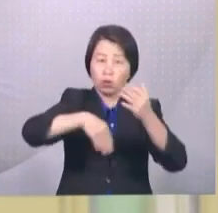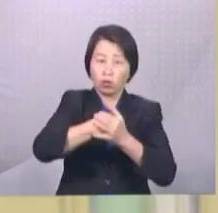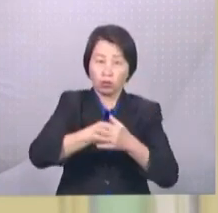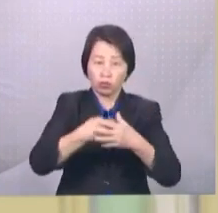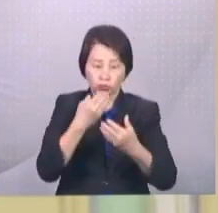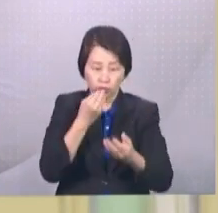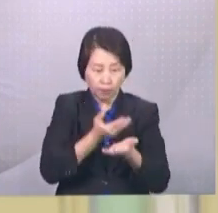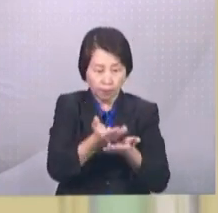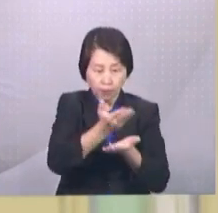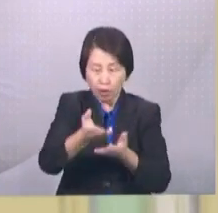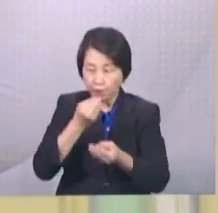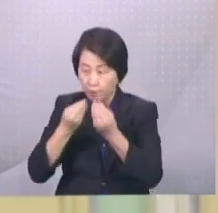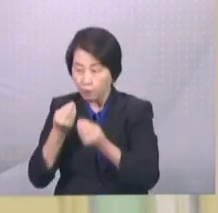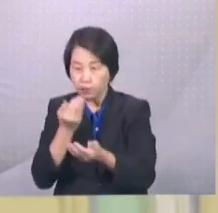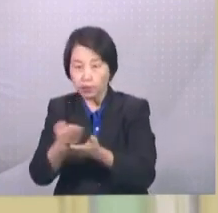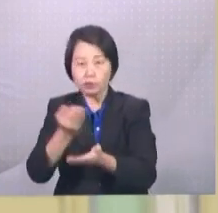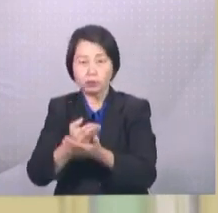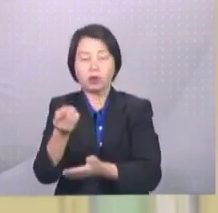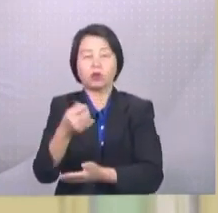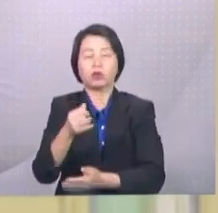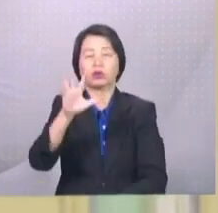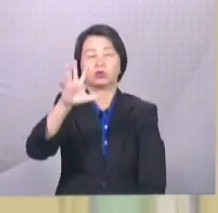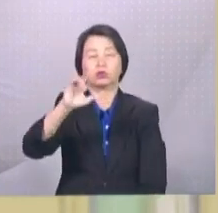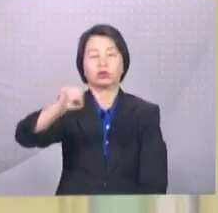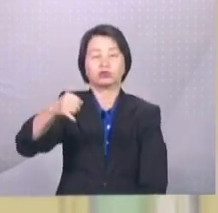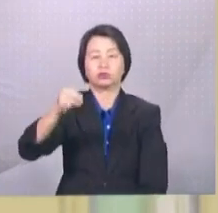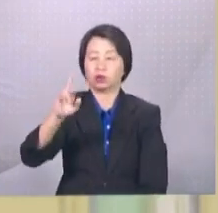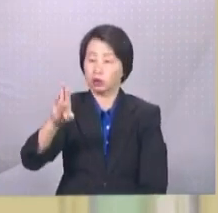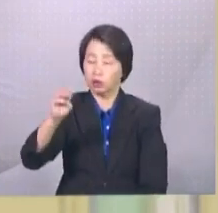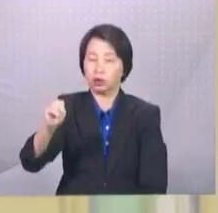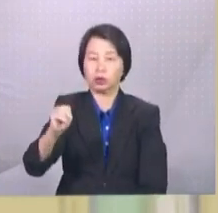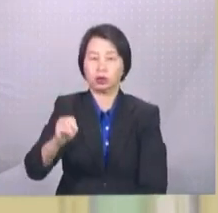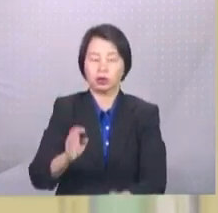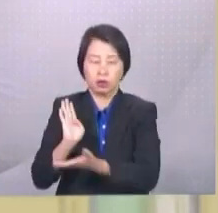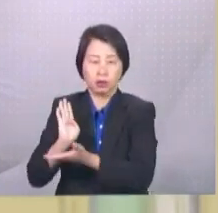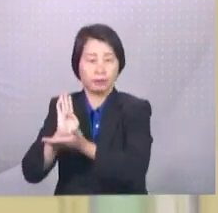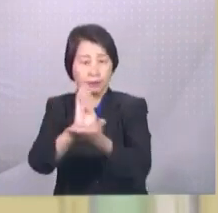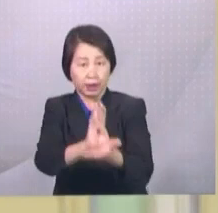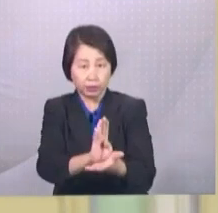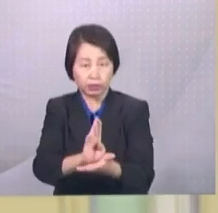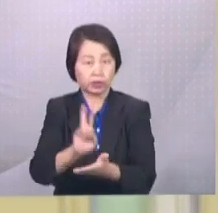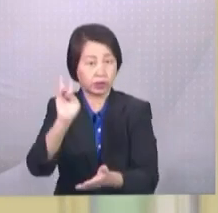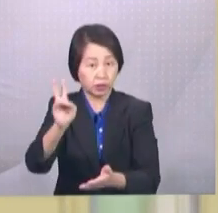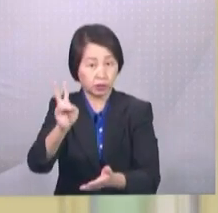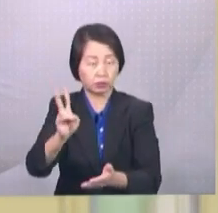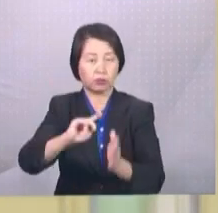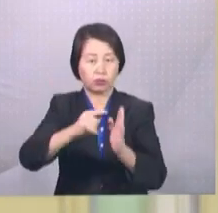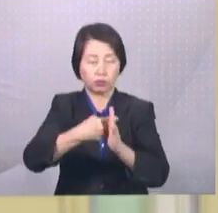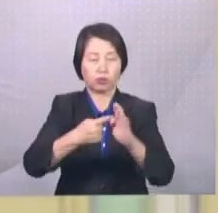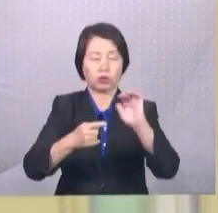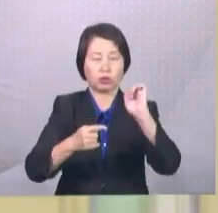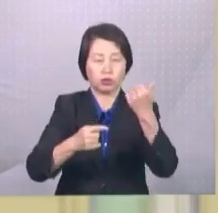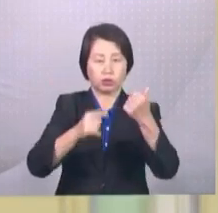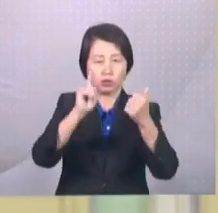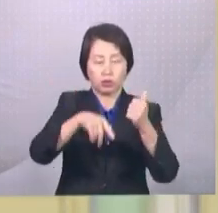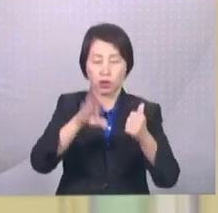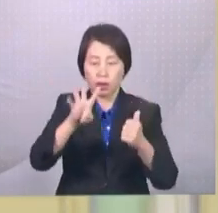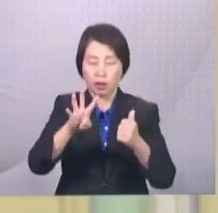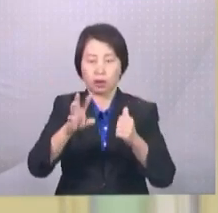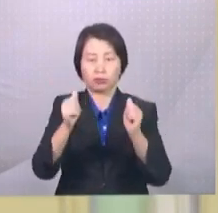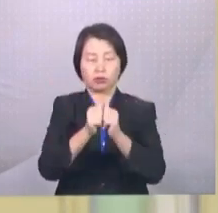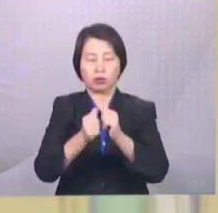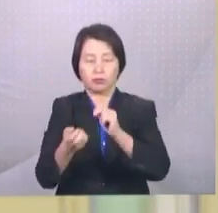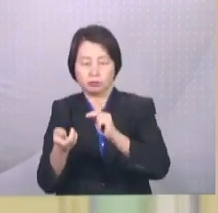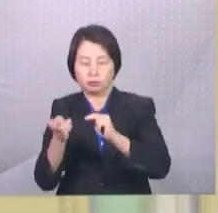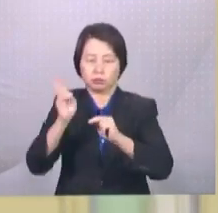RM5 juta. Bantuan fasa kedua akan bermula pada 10 April 2020 dengan